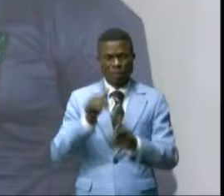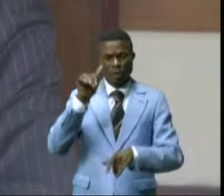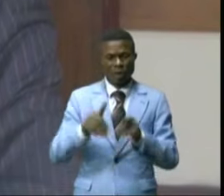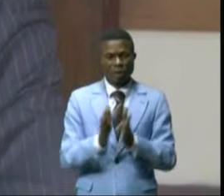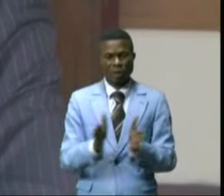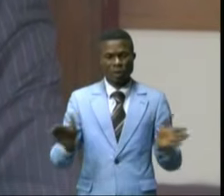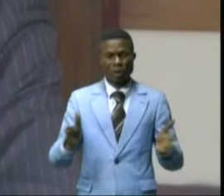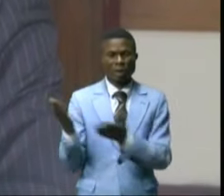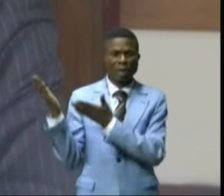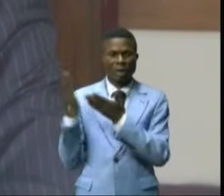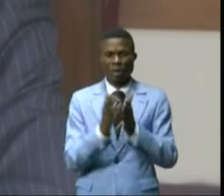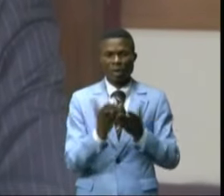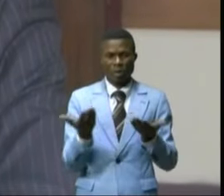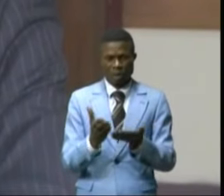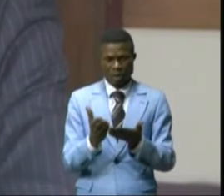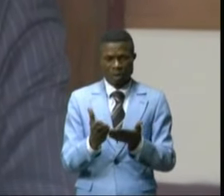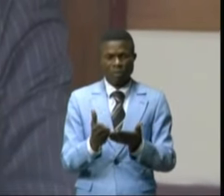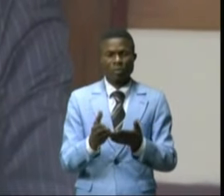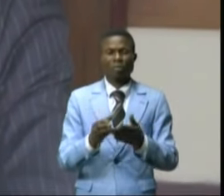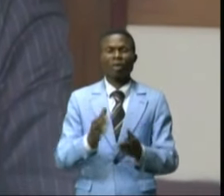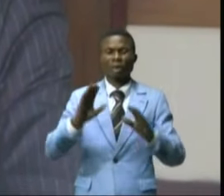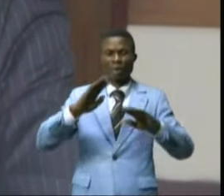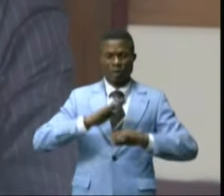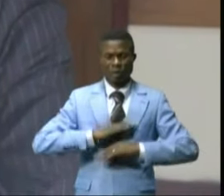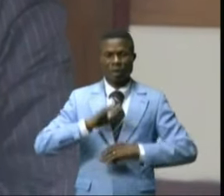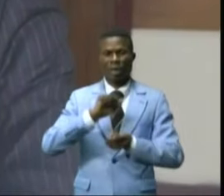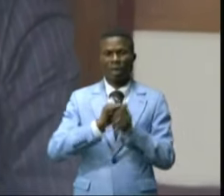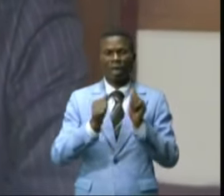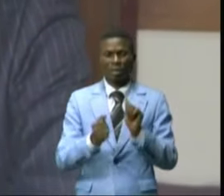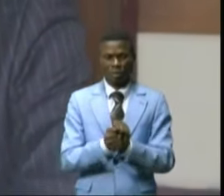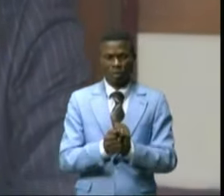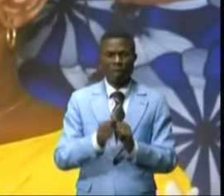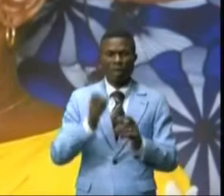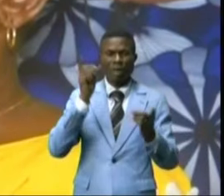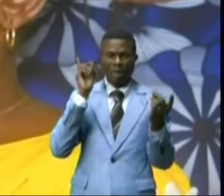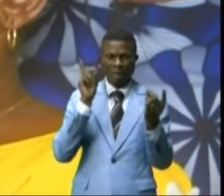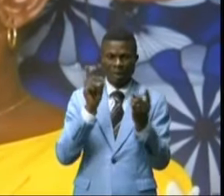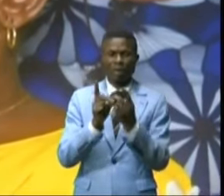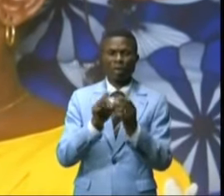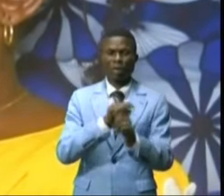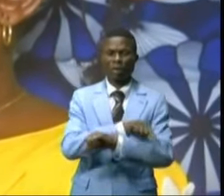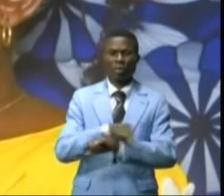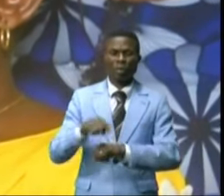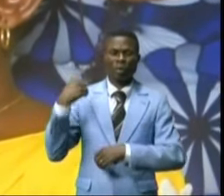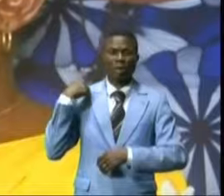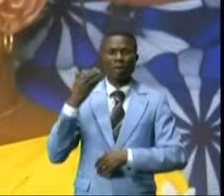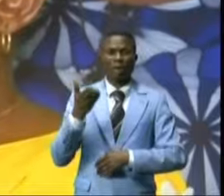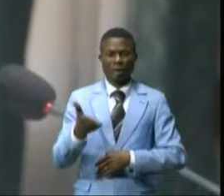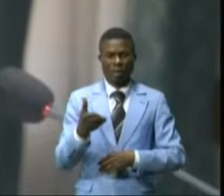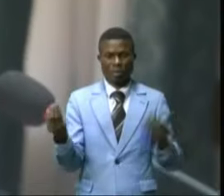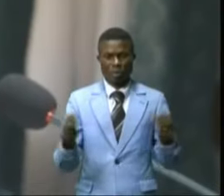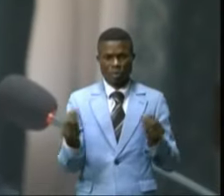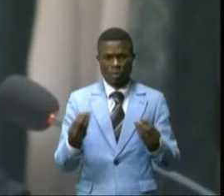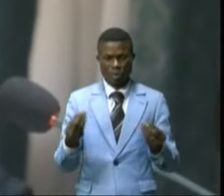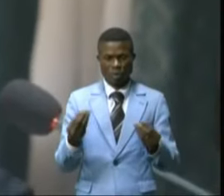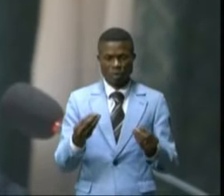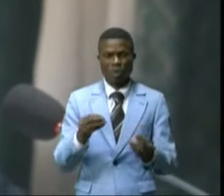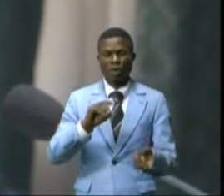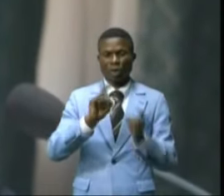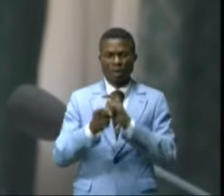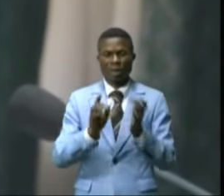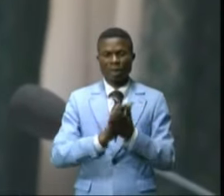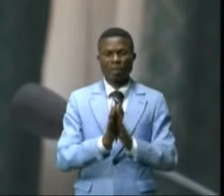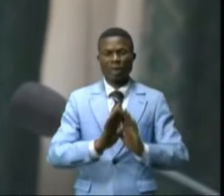général du portefeuille va à coup sûr répondre aux problèmes auxquels est confrontée cette administration publique afin de la rendre